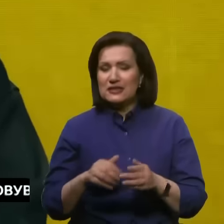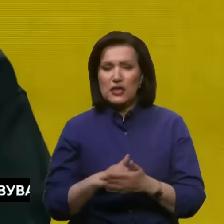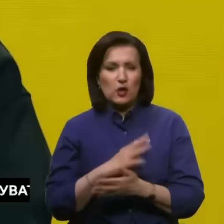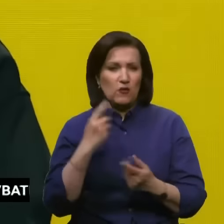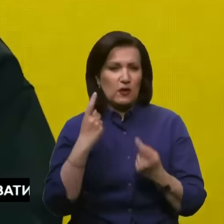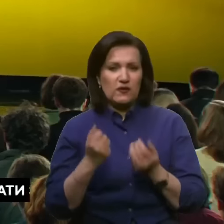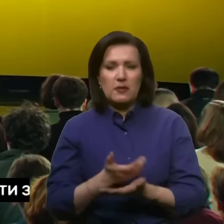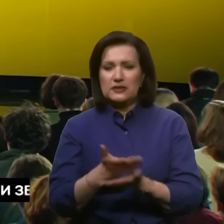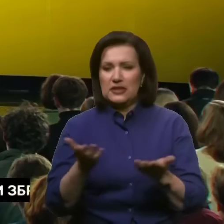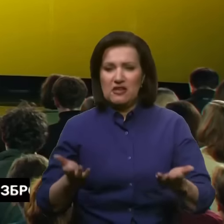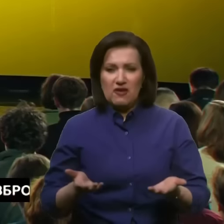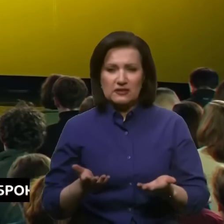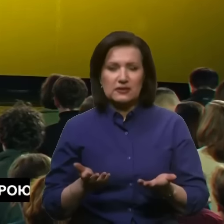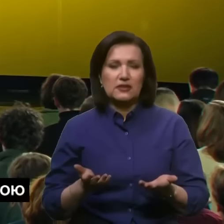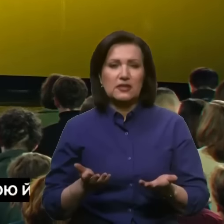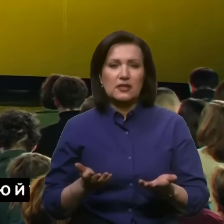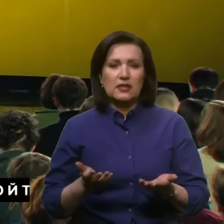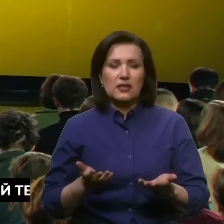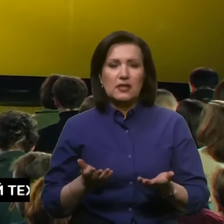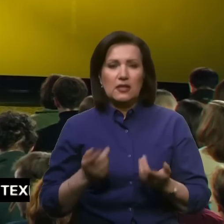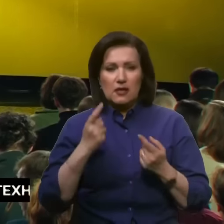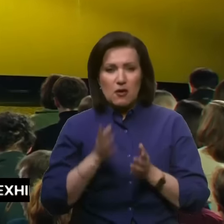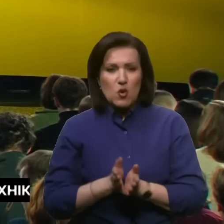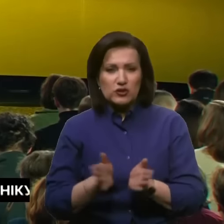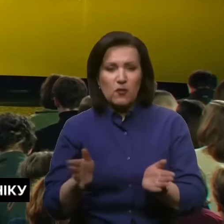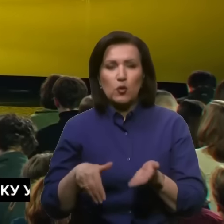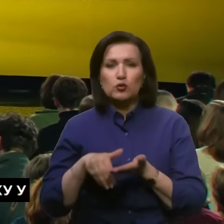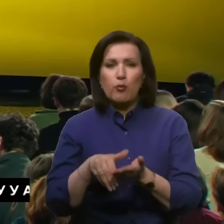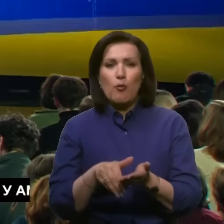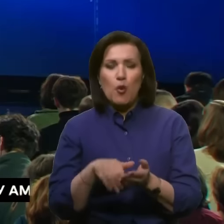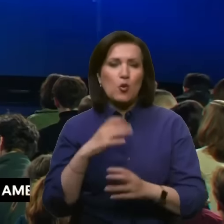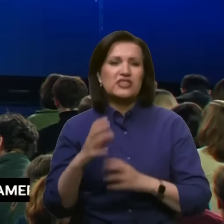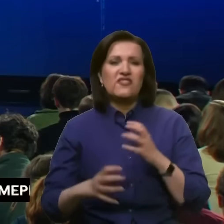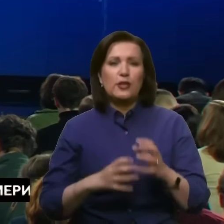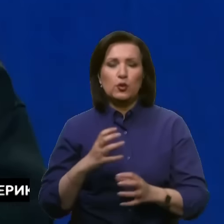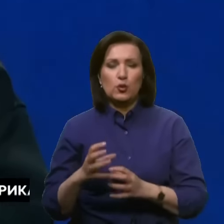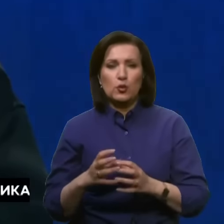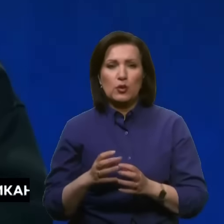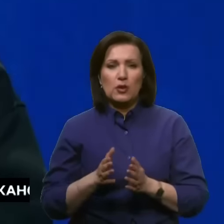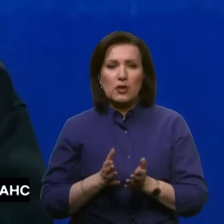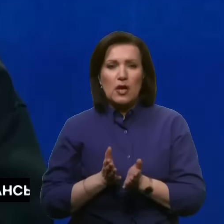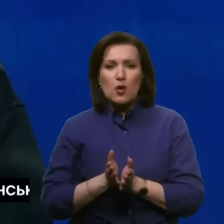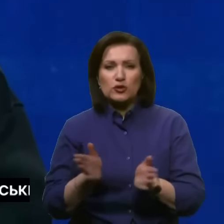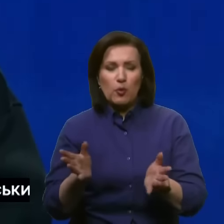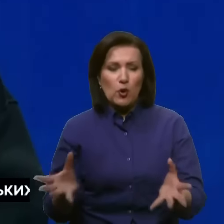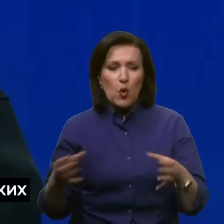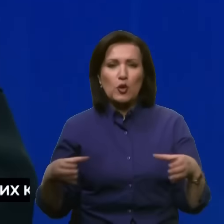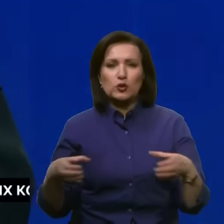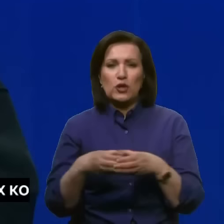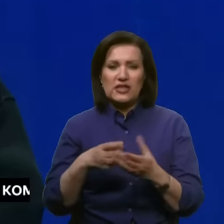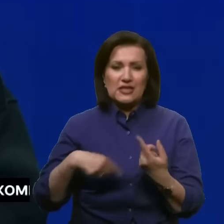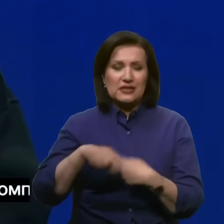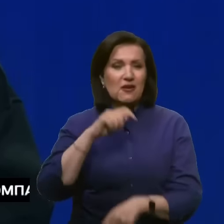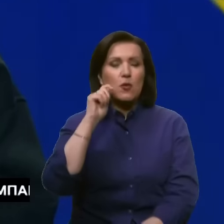нова інформація для вас. Розфокус допомоги світу, розфокус консолідації